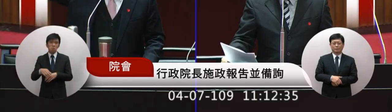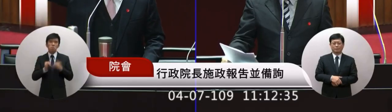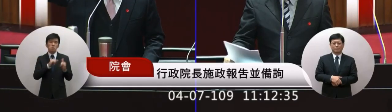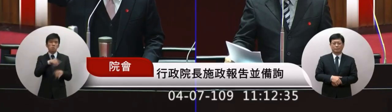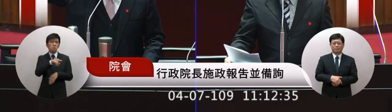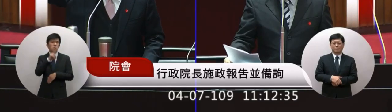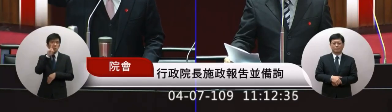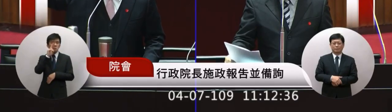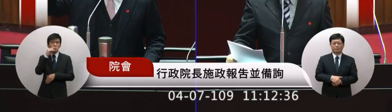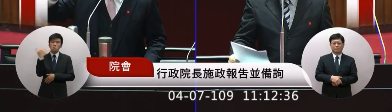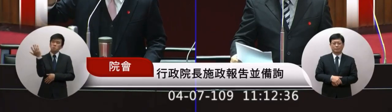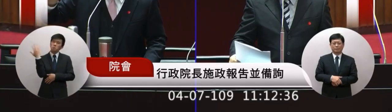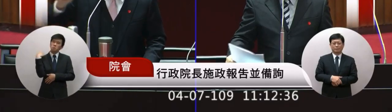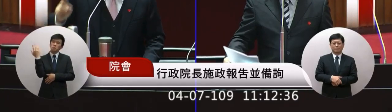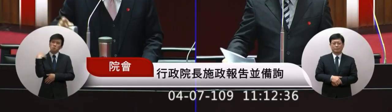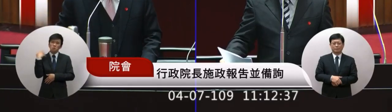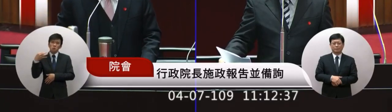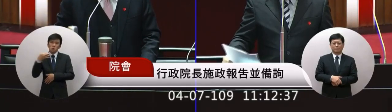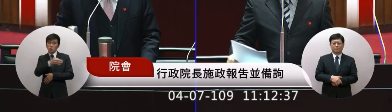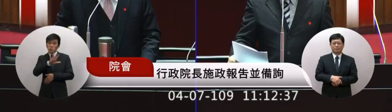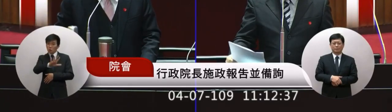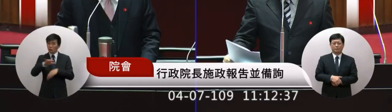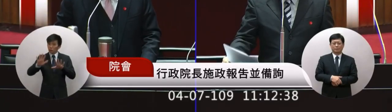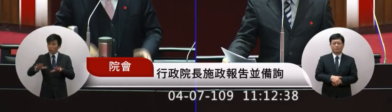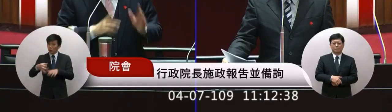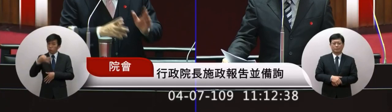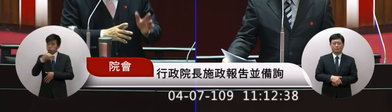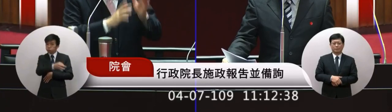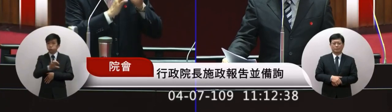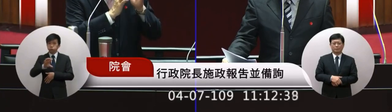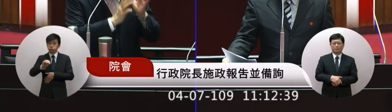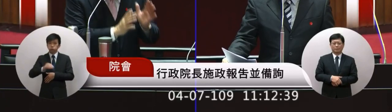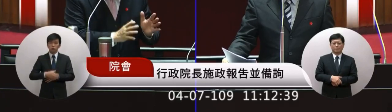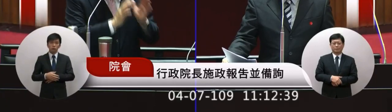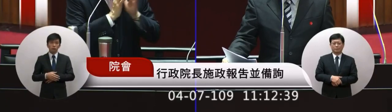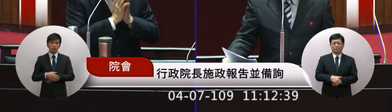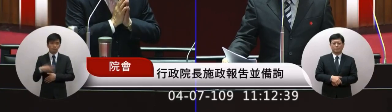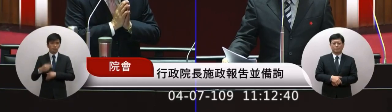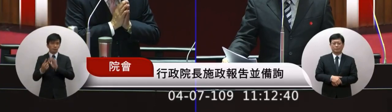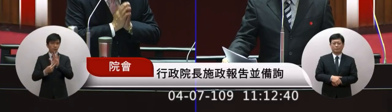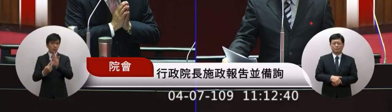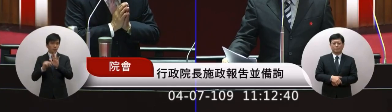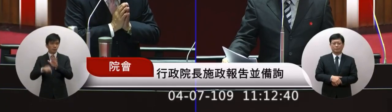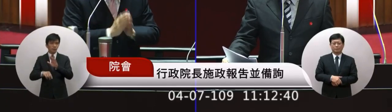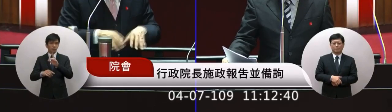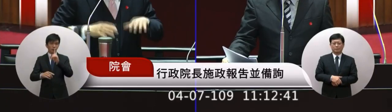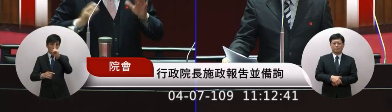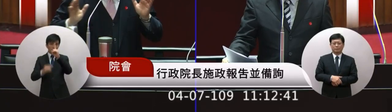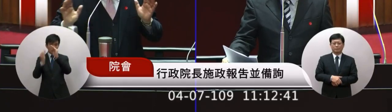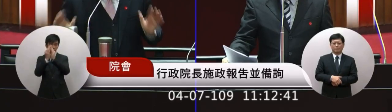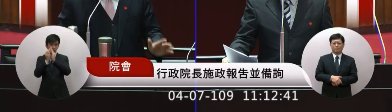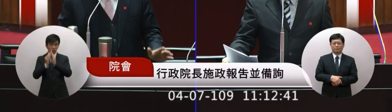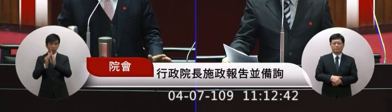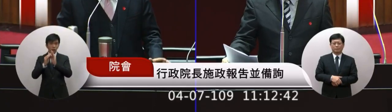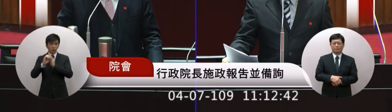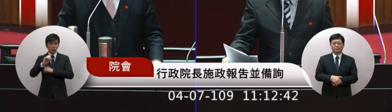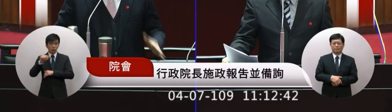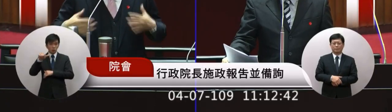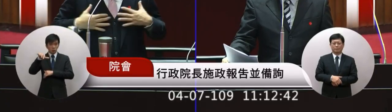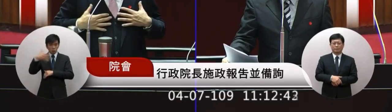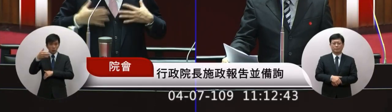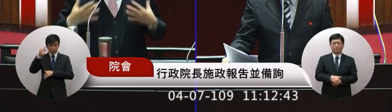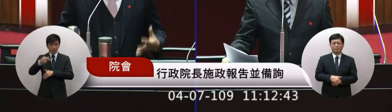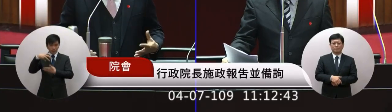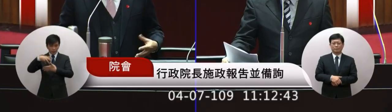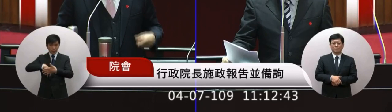上次有发放现金，这次有没有要发放现金？其实，在1兆500亿里边，我们就规划，